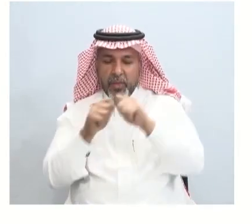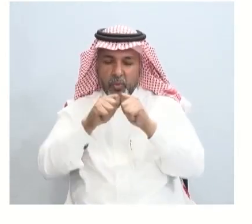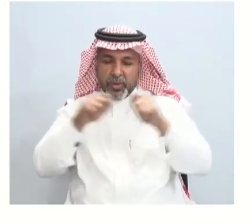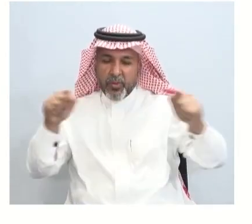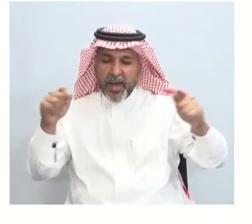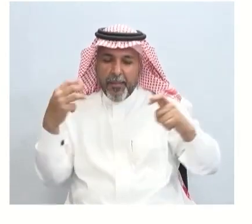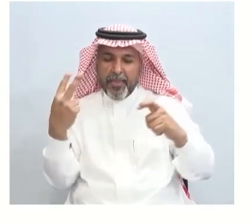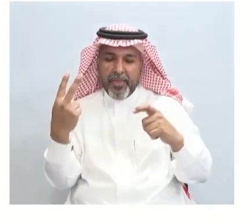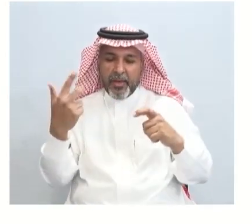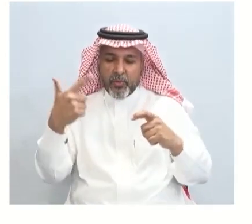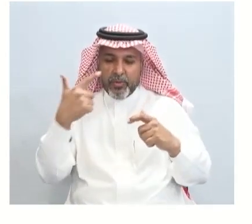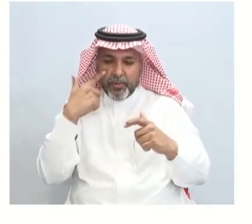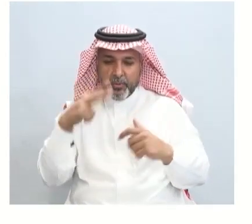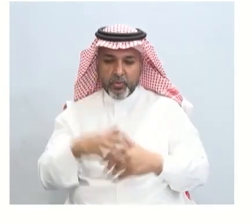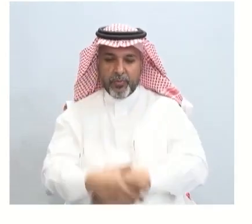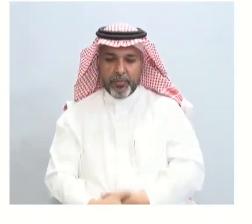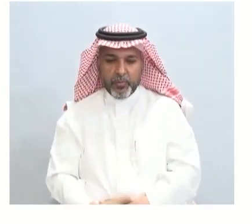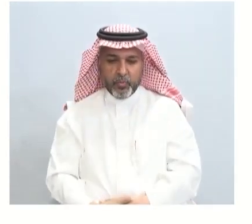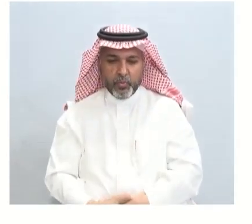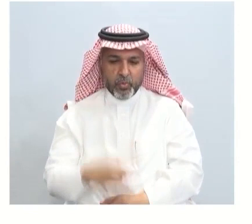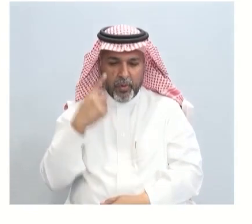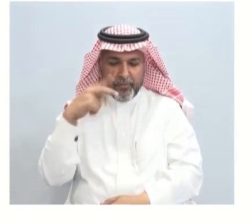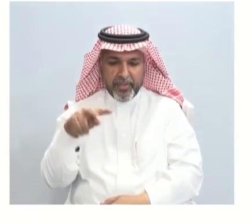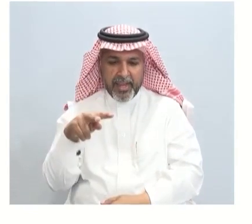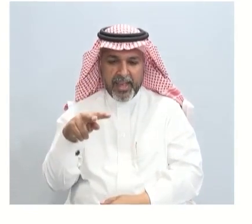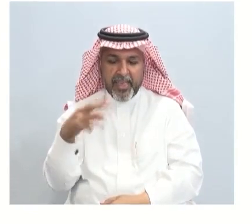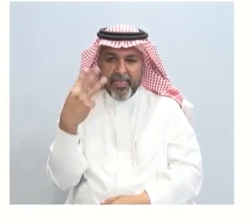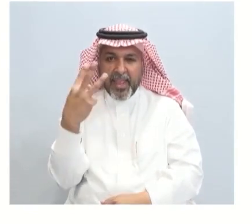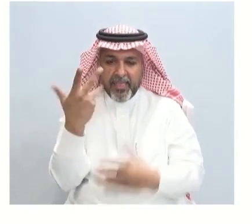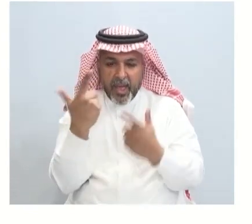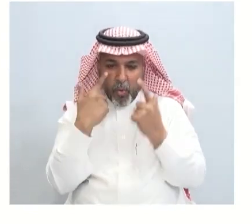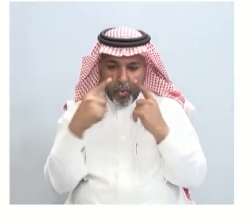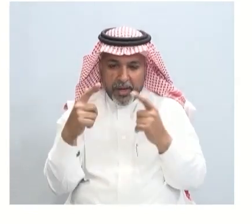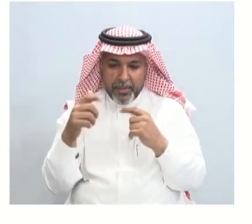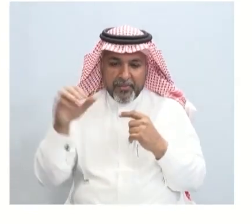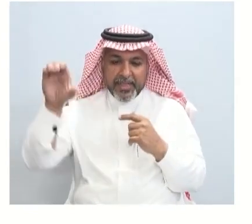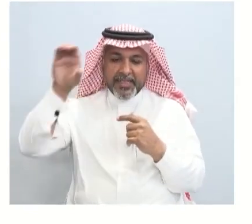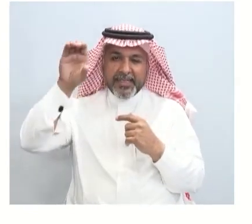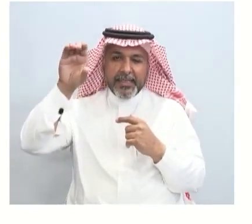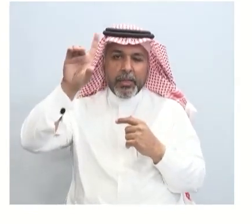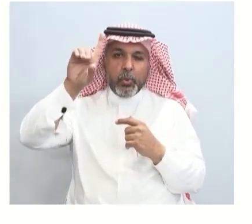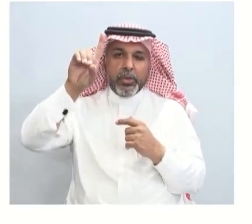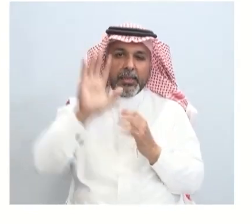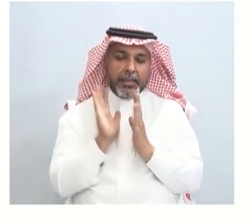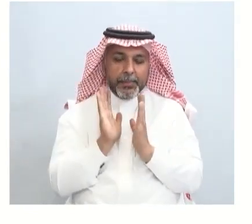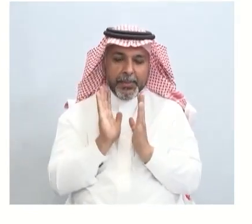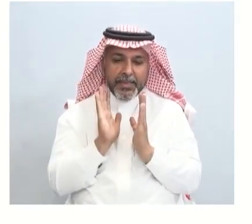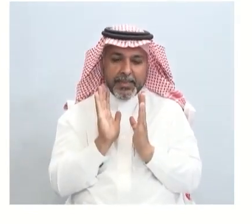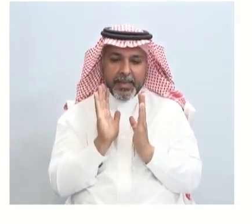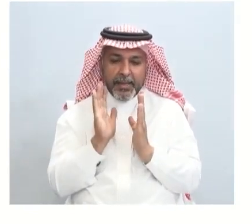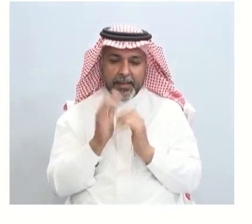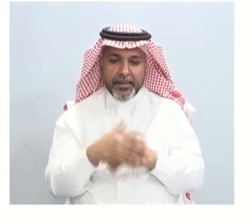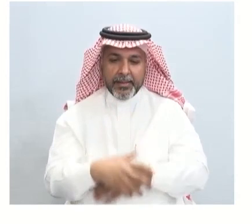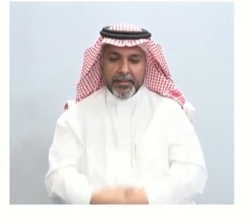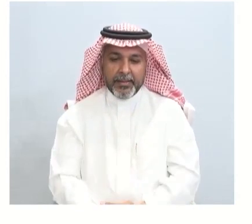شيء احنا نريد السعه ثلاثه السعه ثلاثه فبالتالي طالما ان يسال عن سعه فهو يسالك اما عن ساين